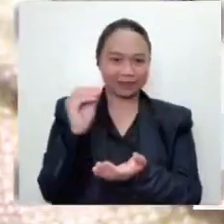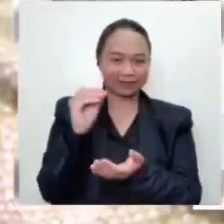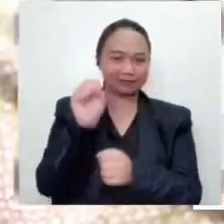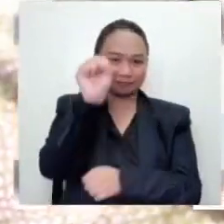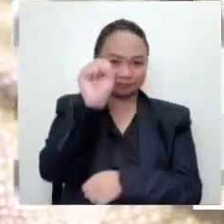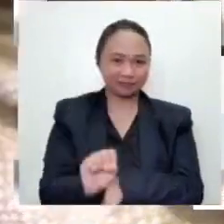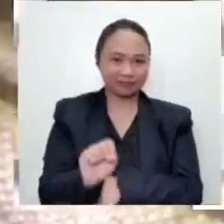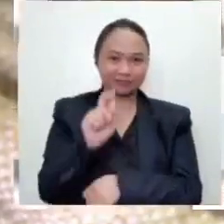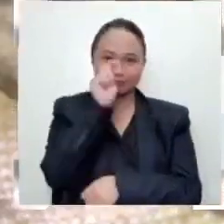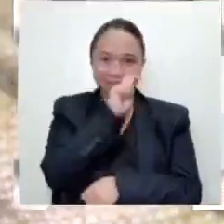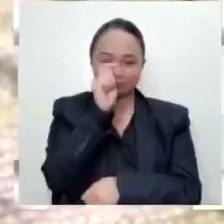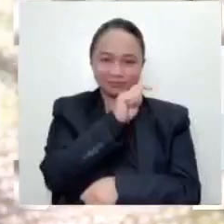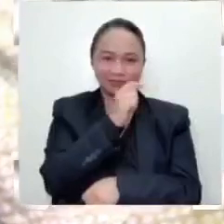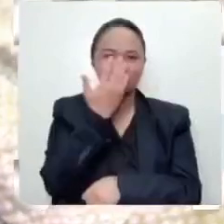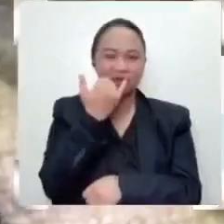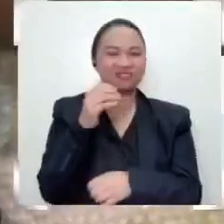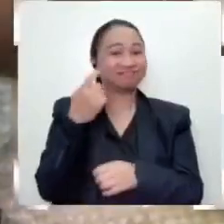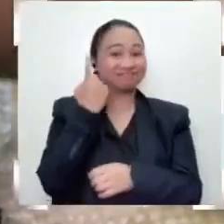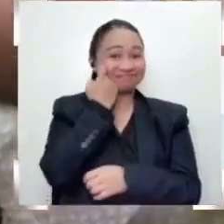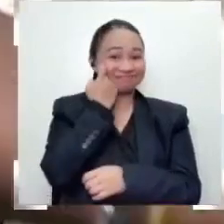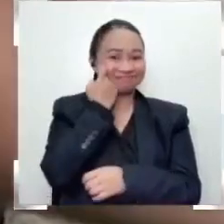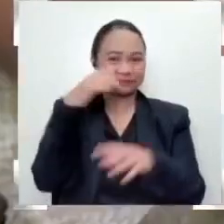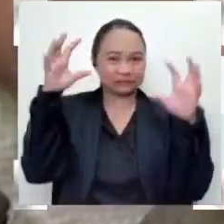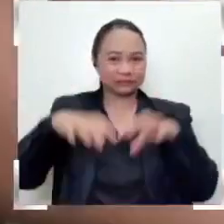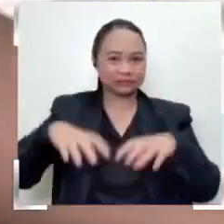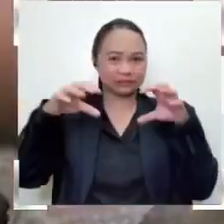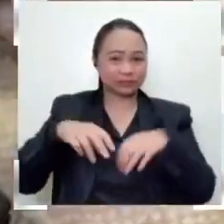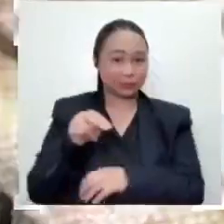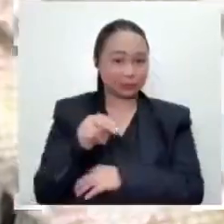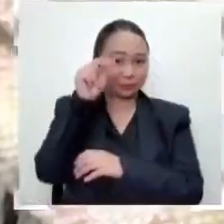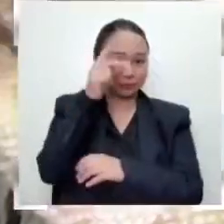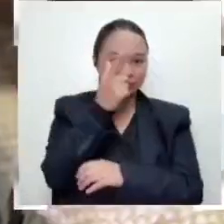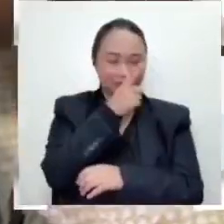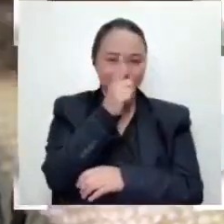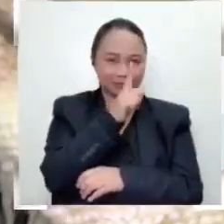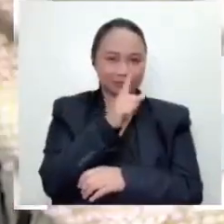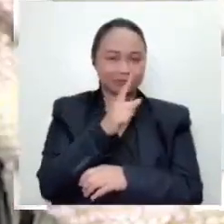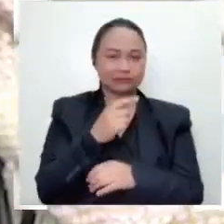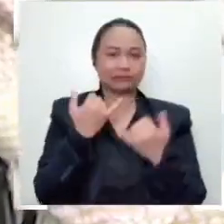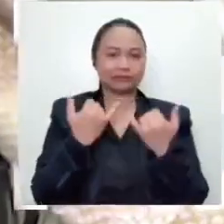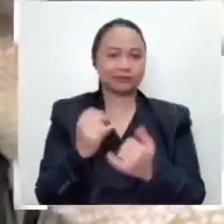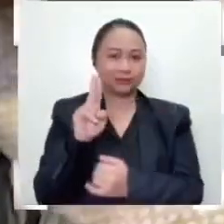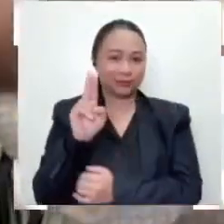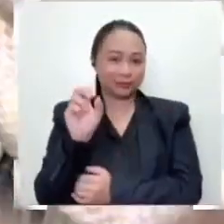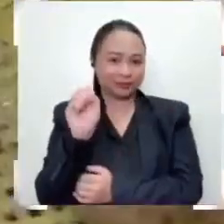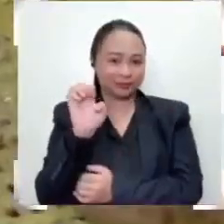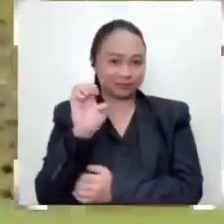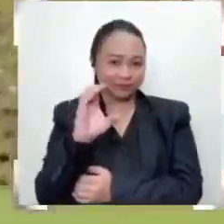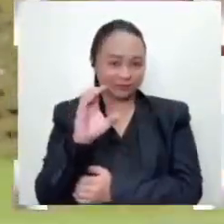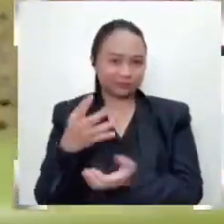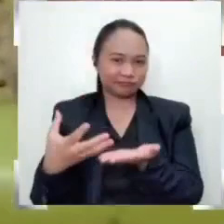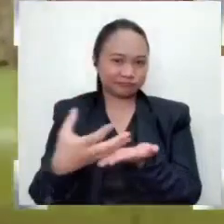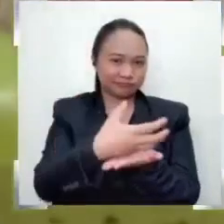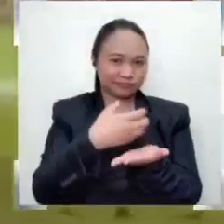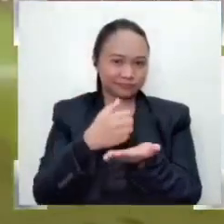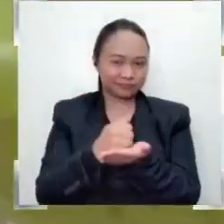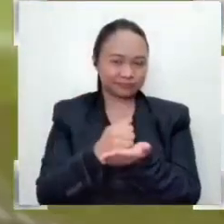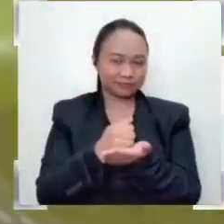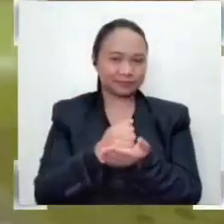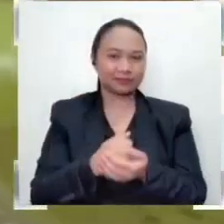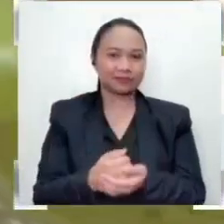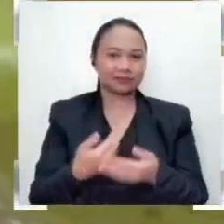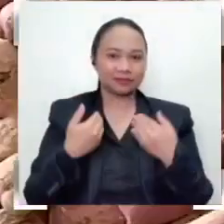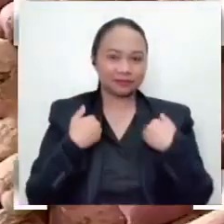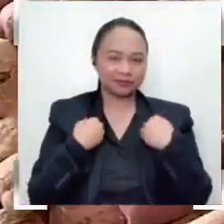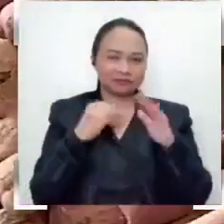ang Northern Luzon. Pinakokolekta ni Undersecretary Domingo Panganiban sa Bureau of Plant Industry ang datos ng pagliit ng supply